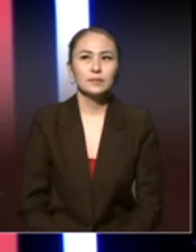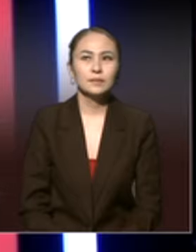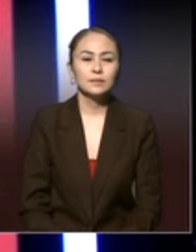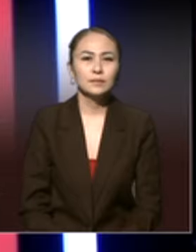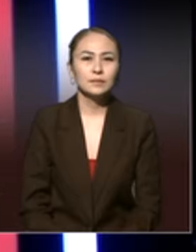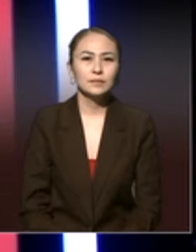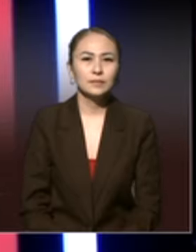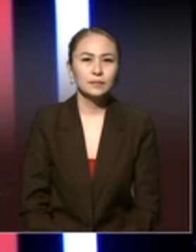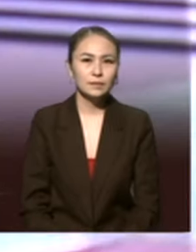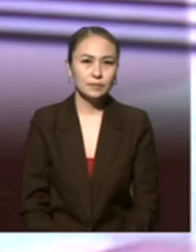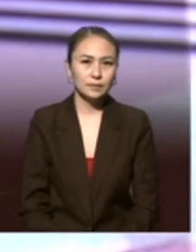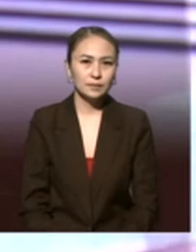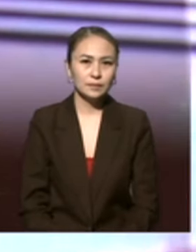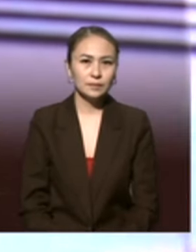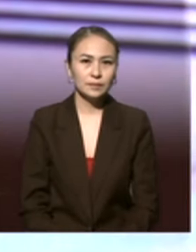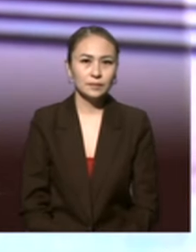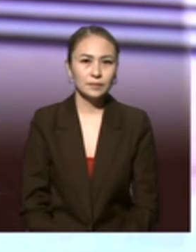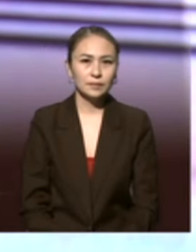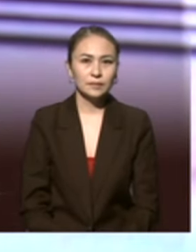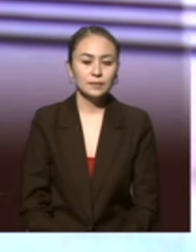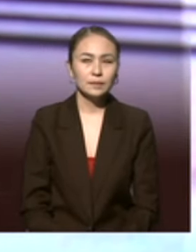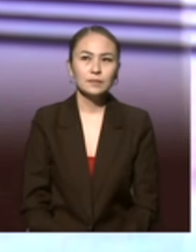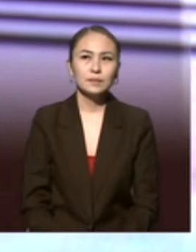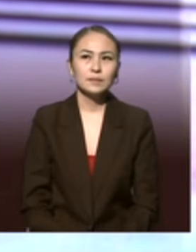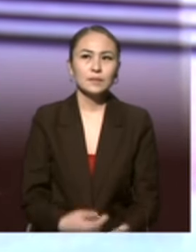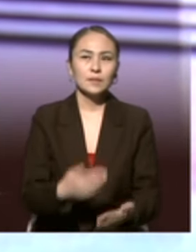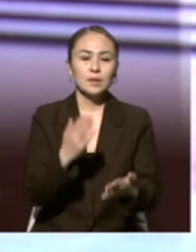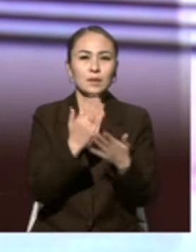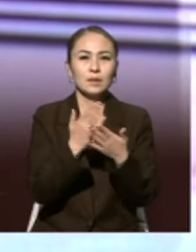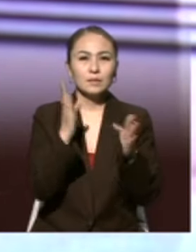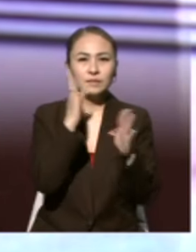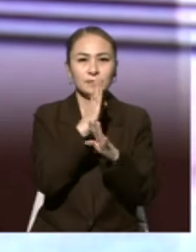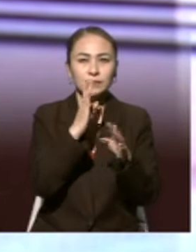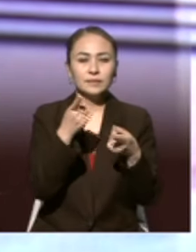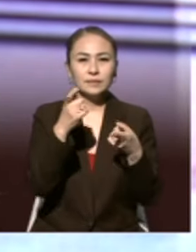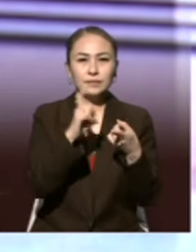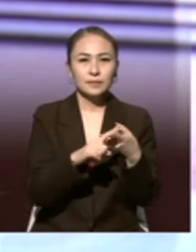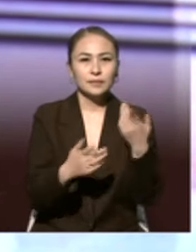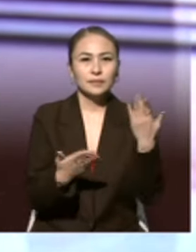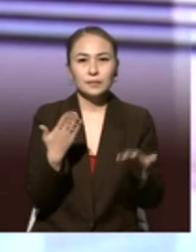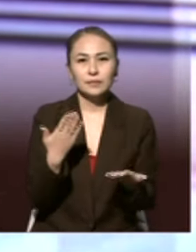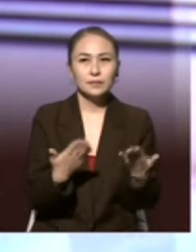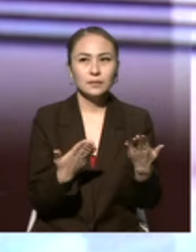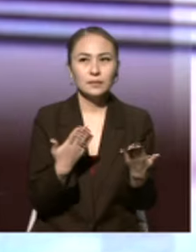министрлігімен? Қалай айтасыздар ақпараттың барлығын? Қазгидромет өзінің болжамдарының нәтижесінде, егер де